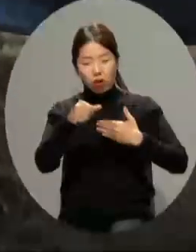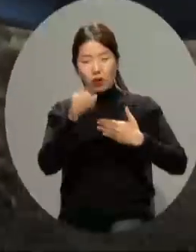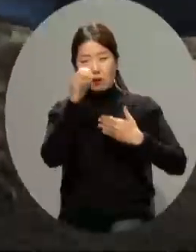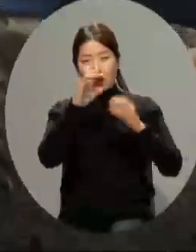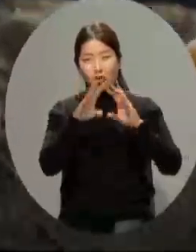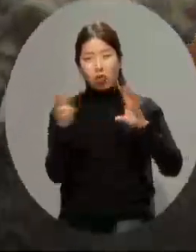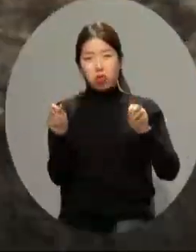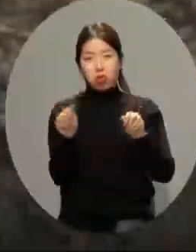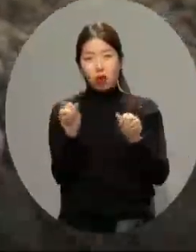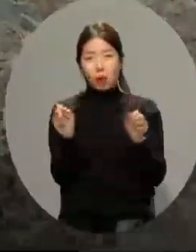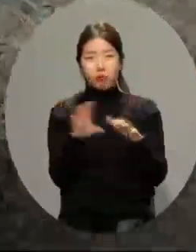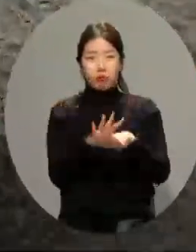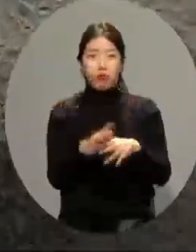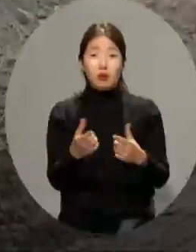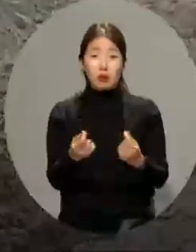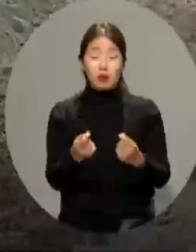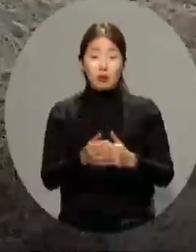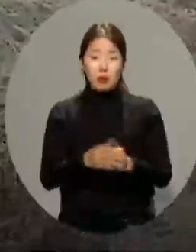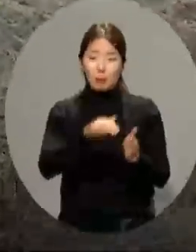겉에가 올해는